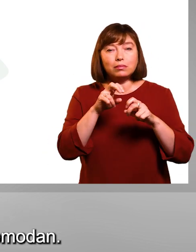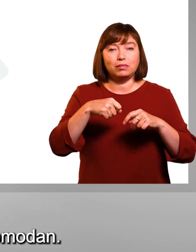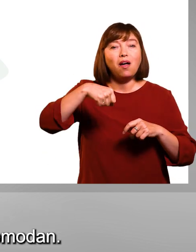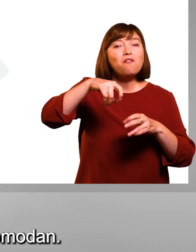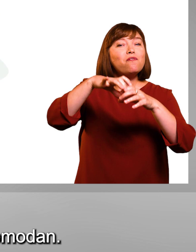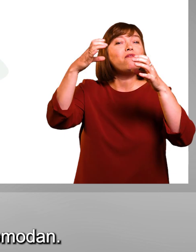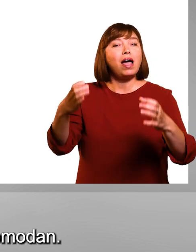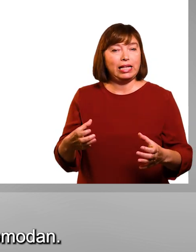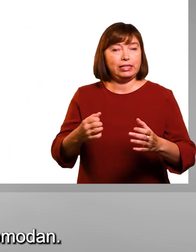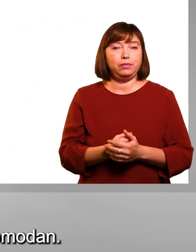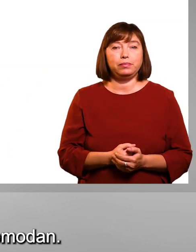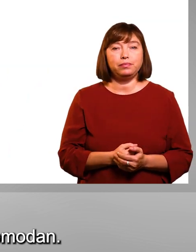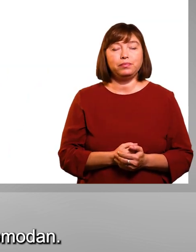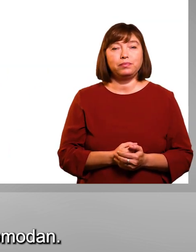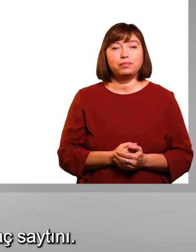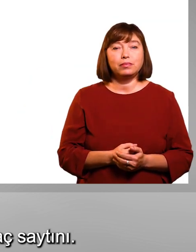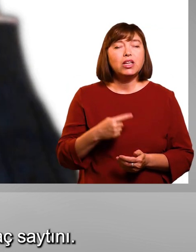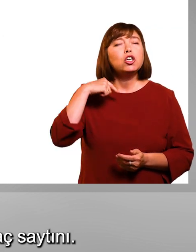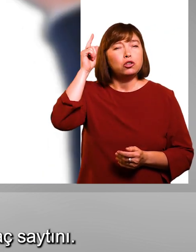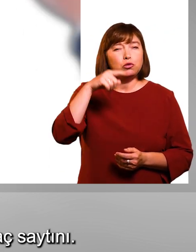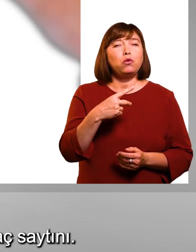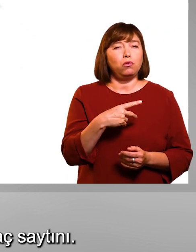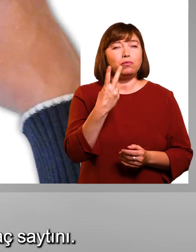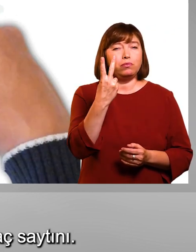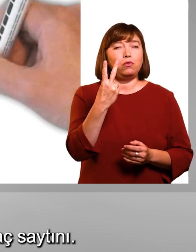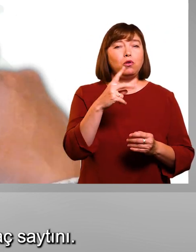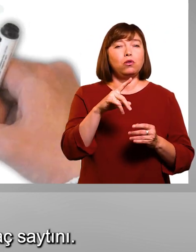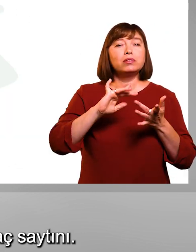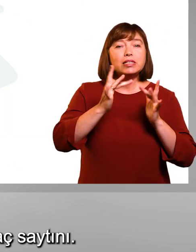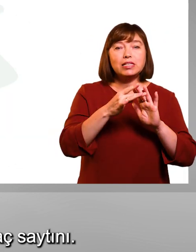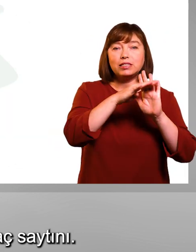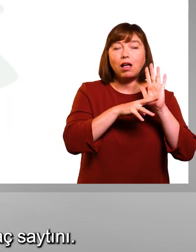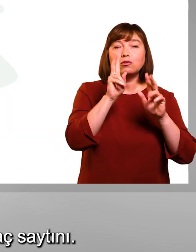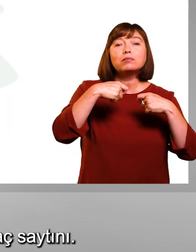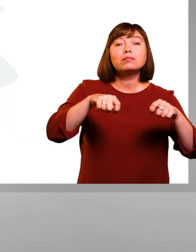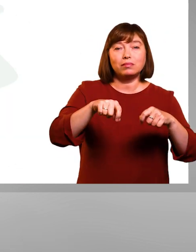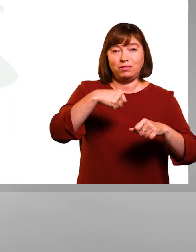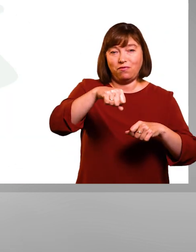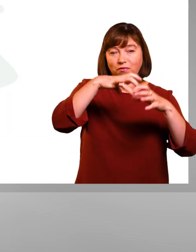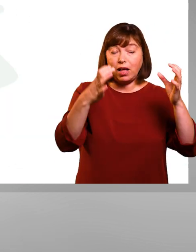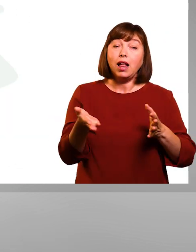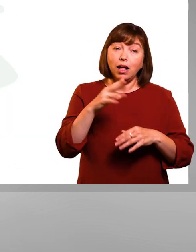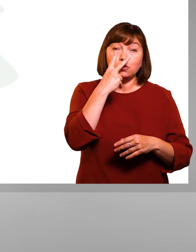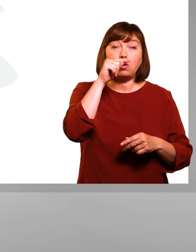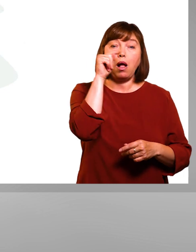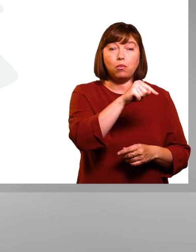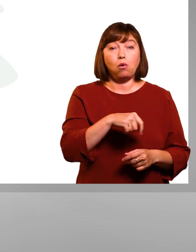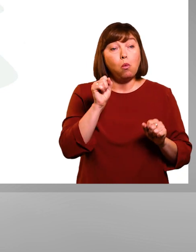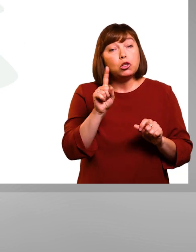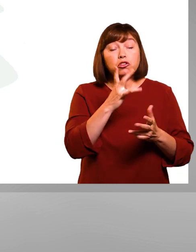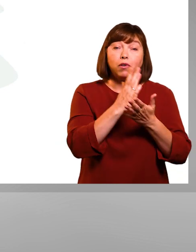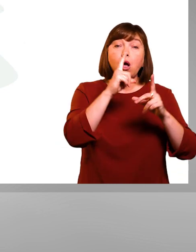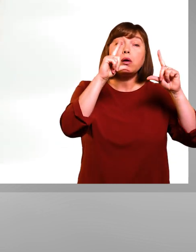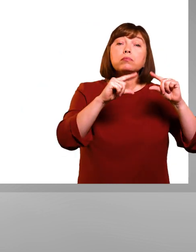o valiză încăpătoare. Știu vreo două site-uri ale unor producători de valize. Propun să ne uităm acolo. Poate au